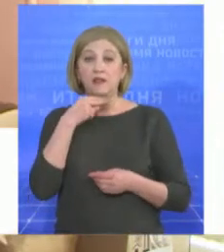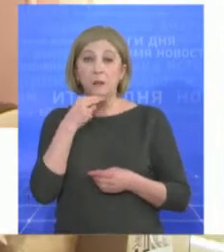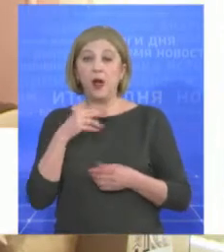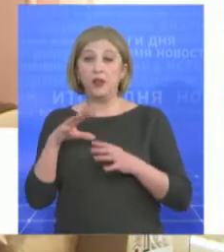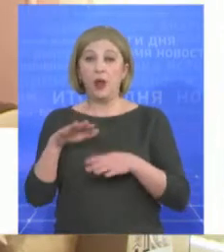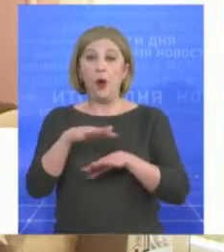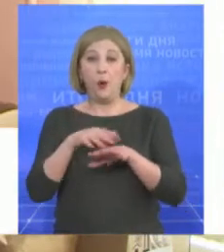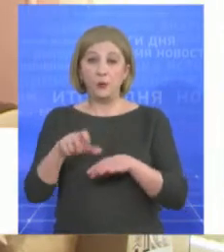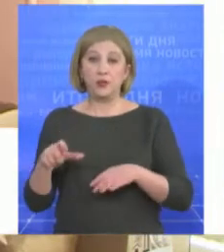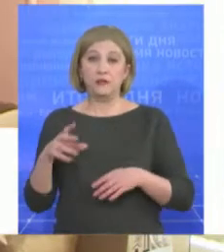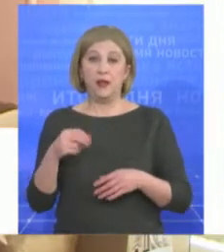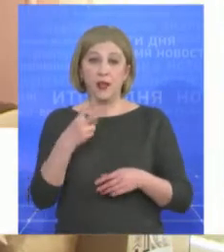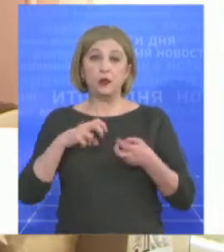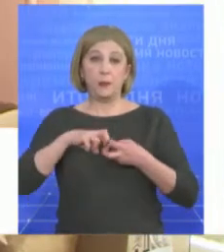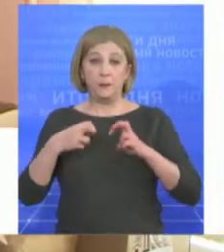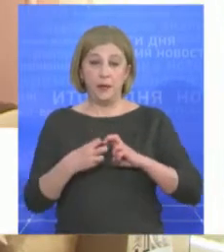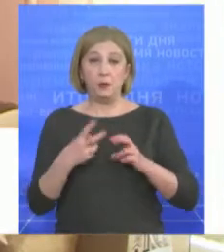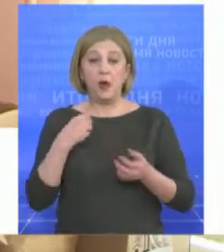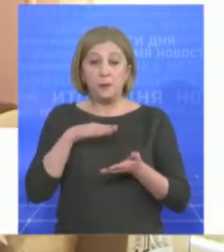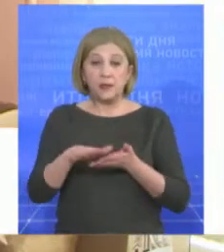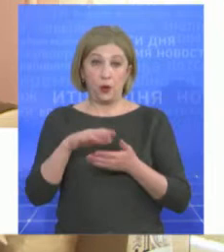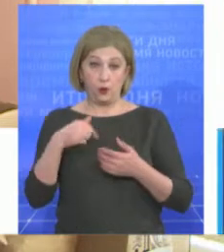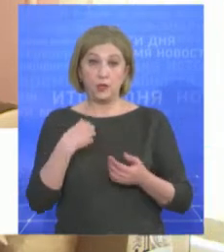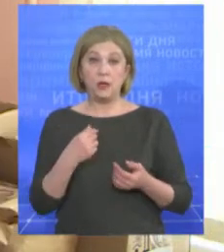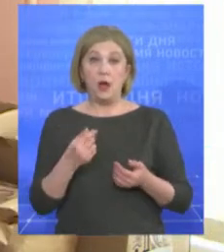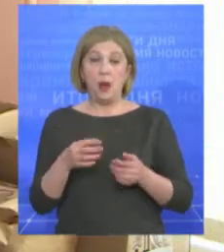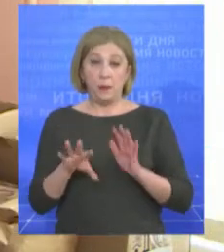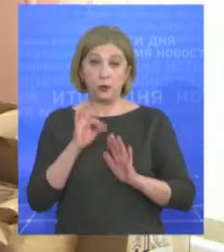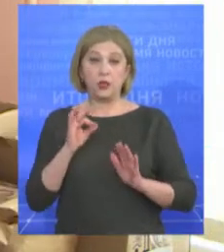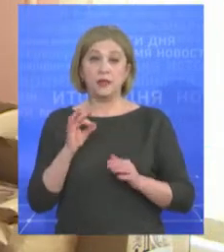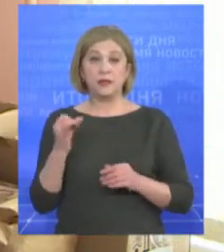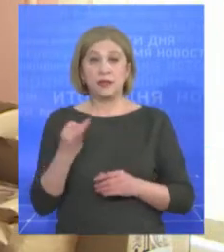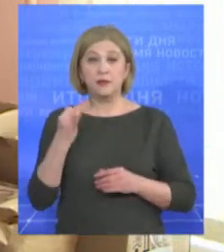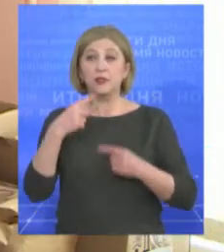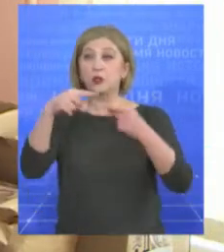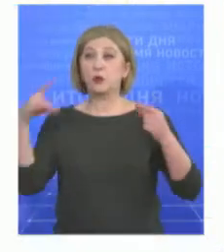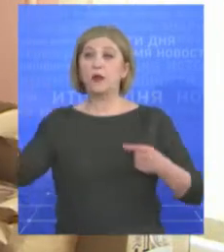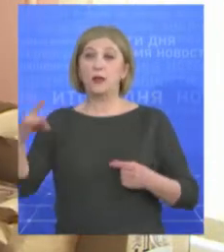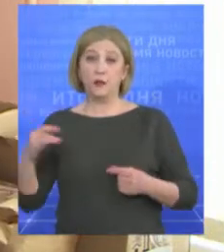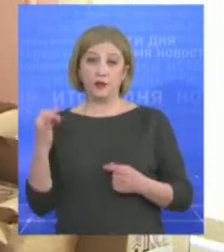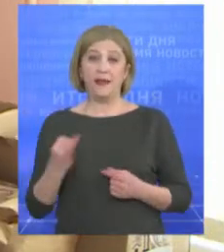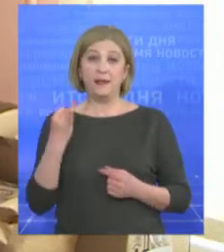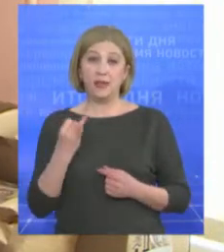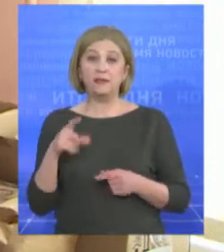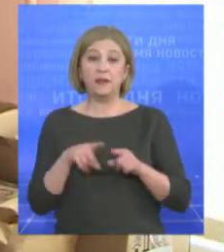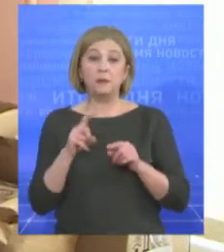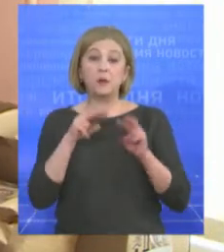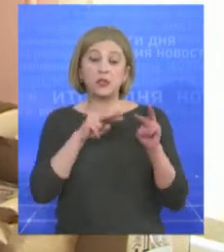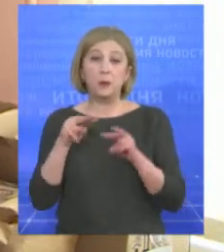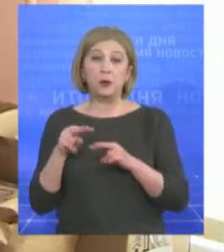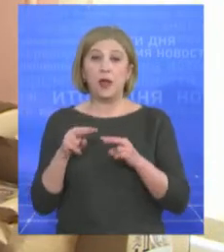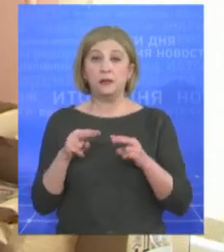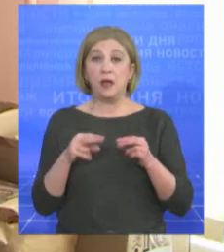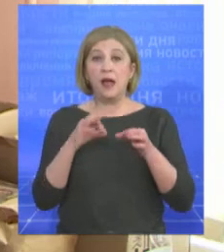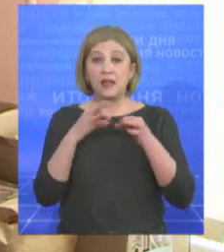на эту проблему. И, судя по скачиваниям, нам получается. И более того, заинтересовались коллеги из других регионов. Тем самым мы будем